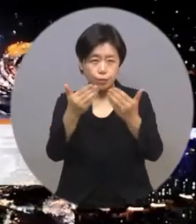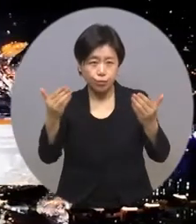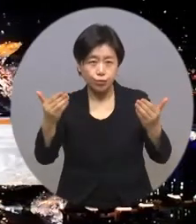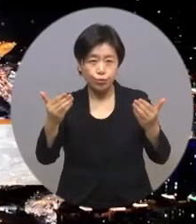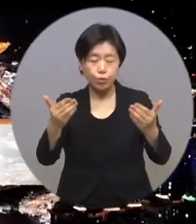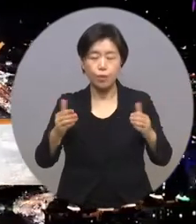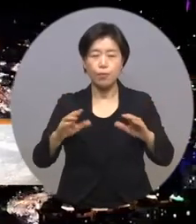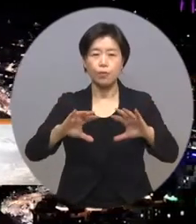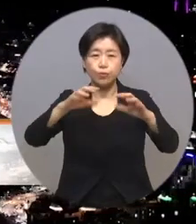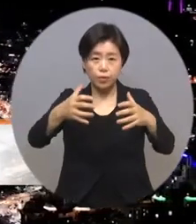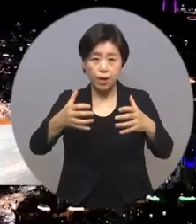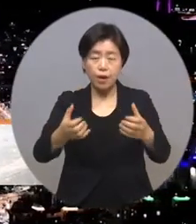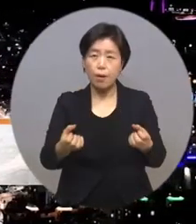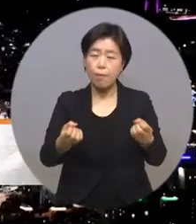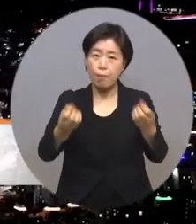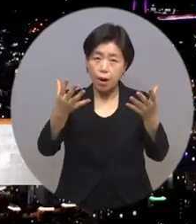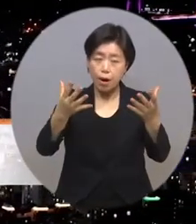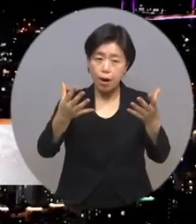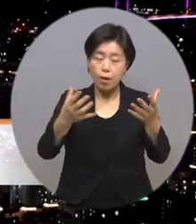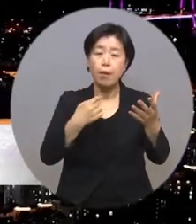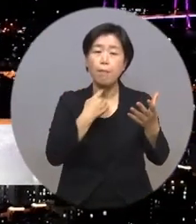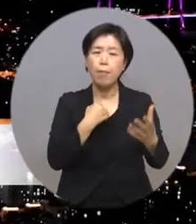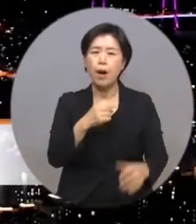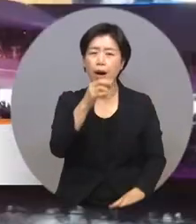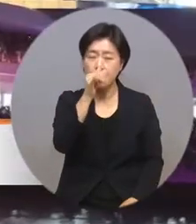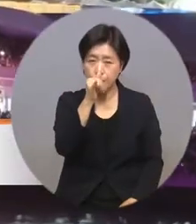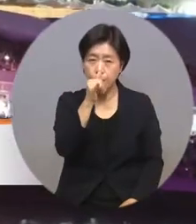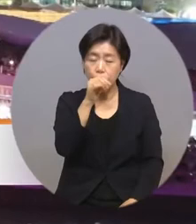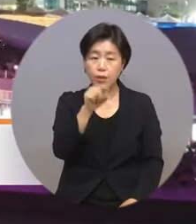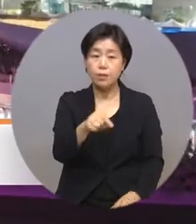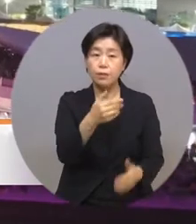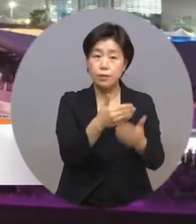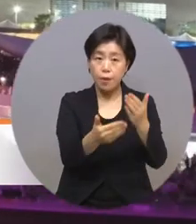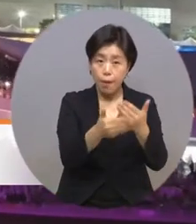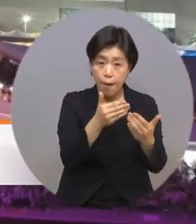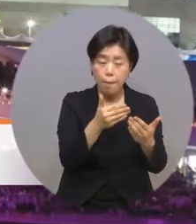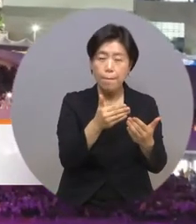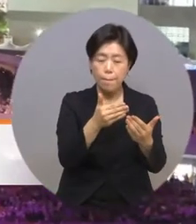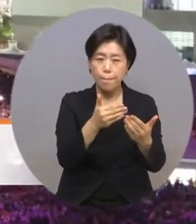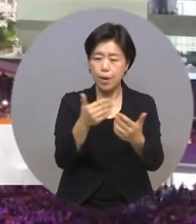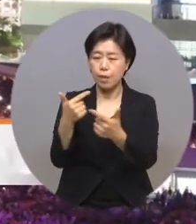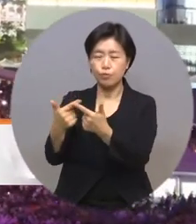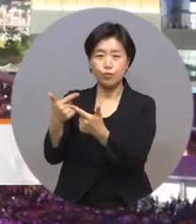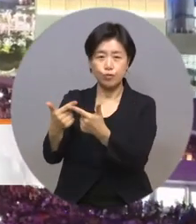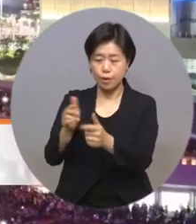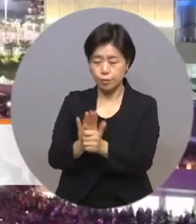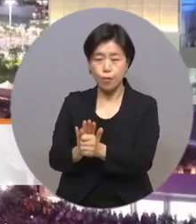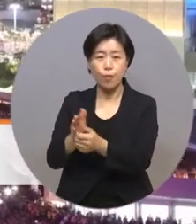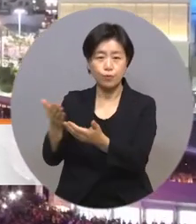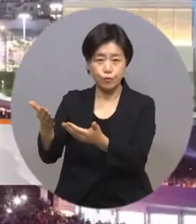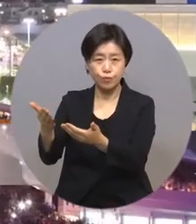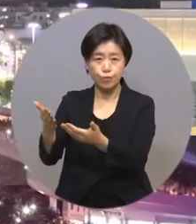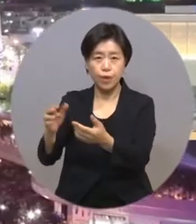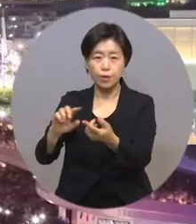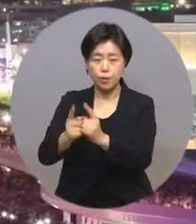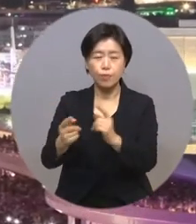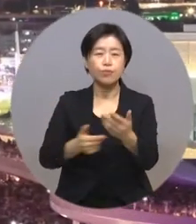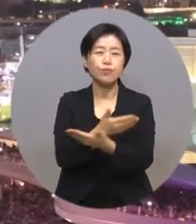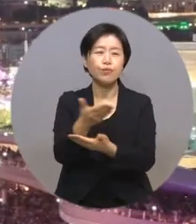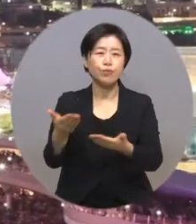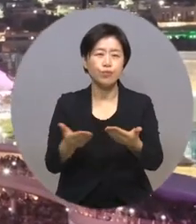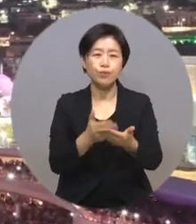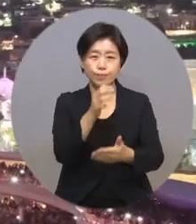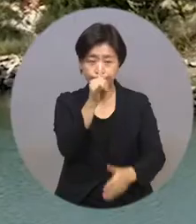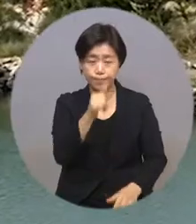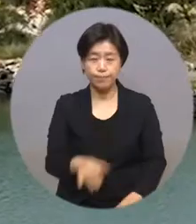국제행사를 이미 개최했던 도시로 이러한 경험의 교류를 원한 부산시의 주도로 협약이 추진됐습니다.